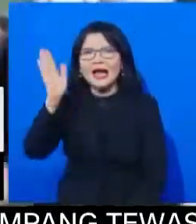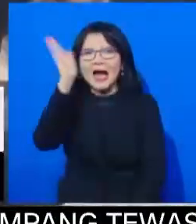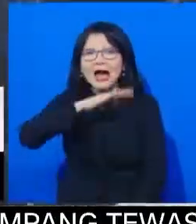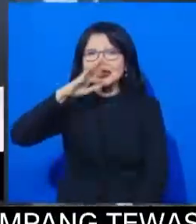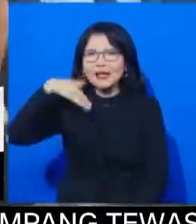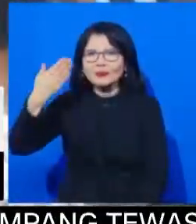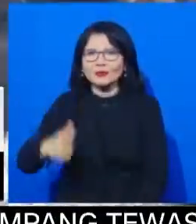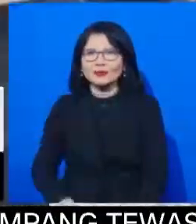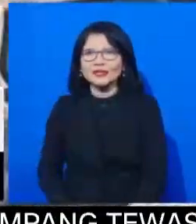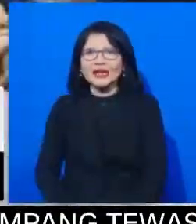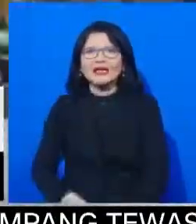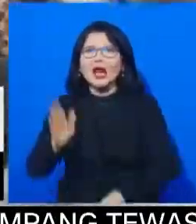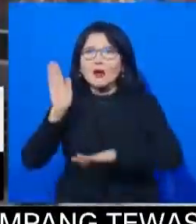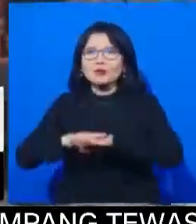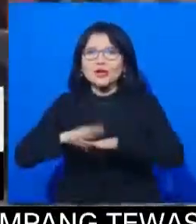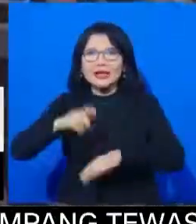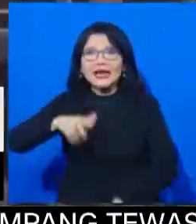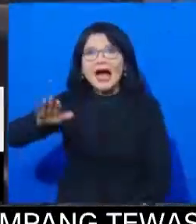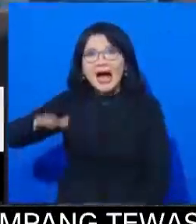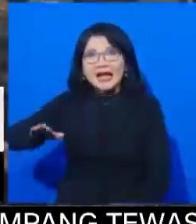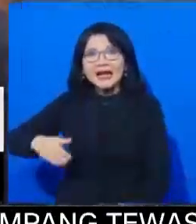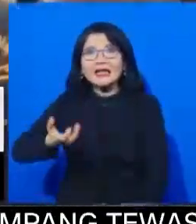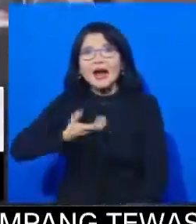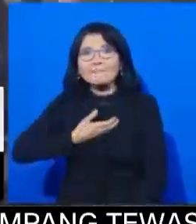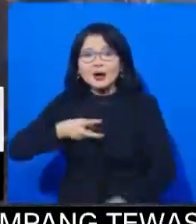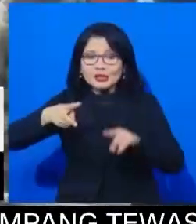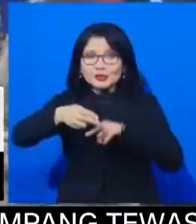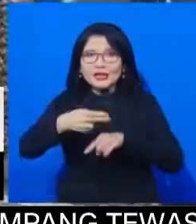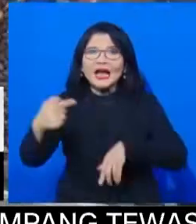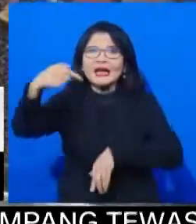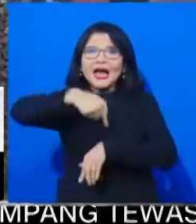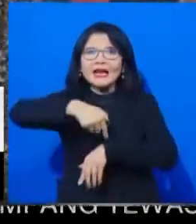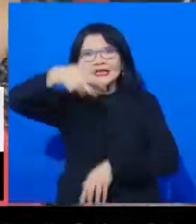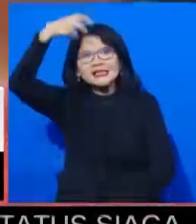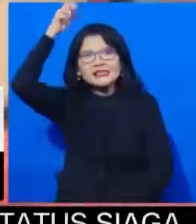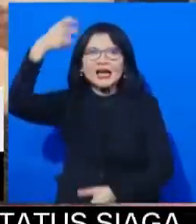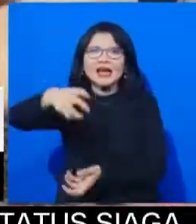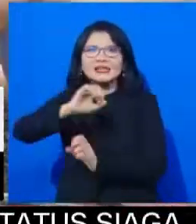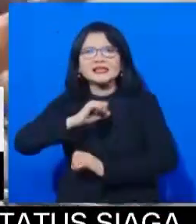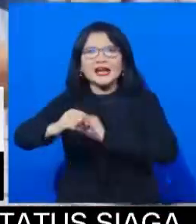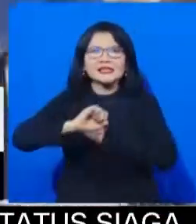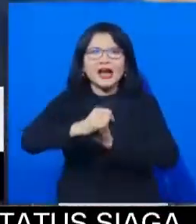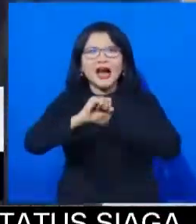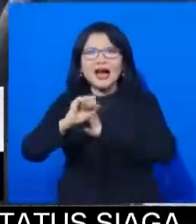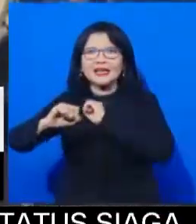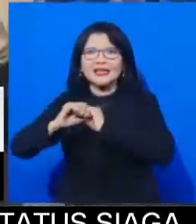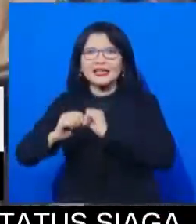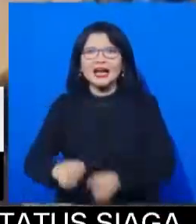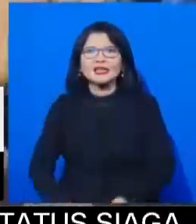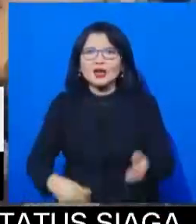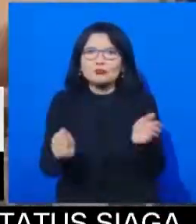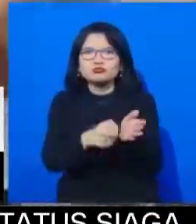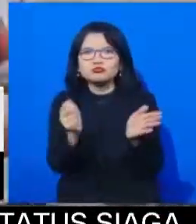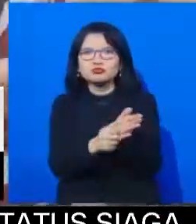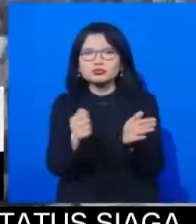kemarin. Dalam tradisi ini, anak yang akan disunat naik di atas sisingaan diiringi barisan pemain kuda kepang dan para pemain debus